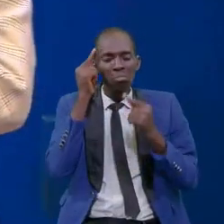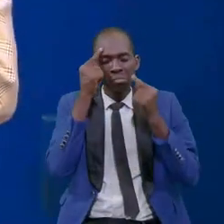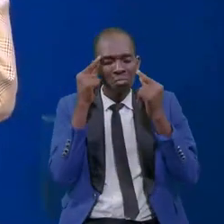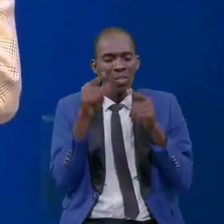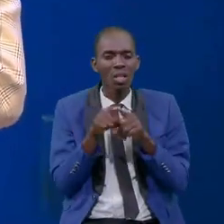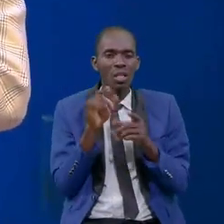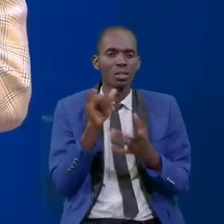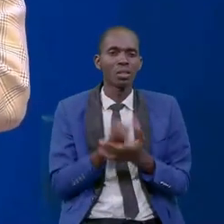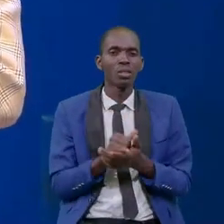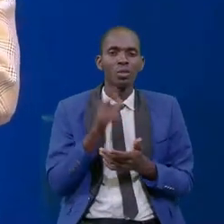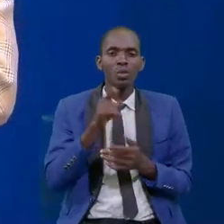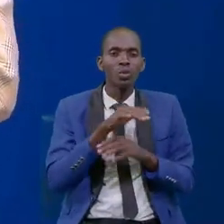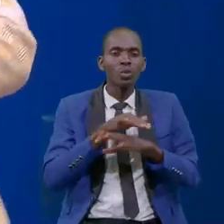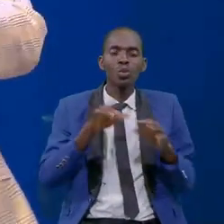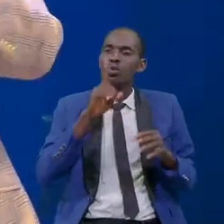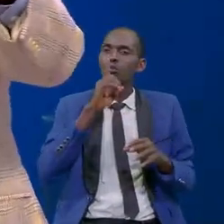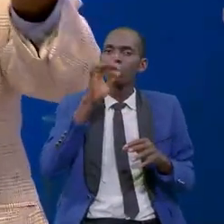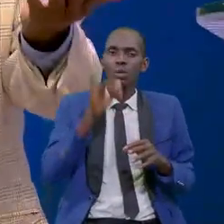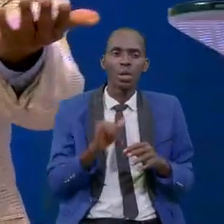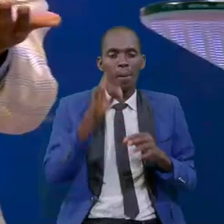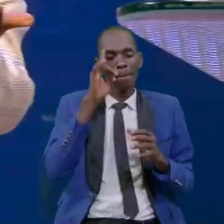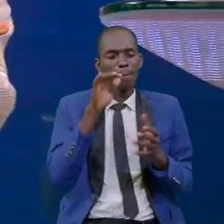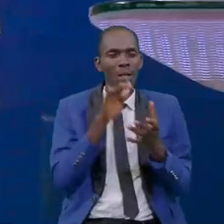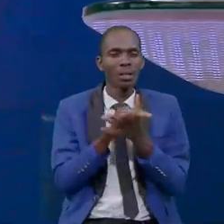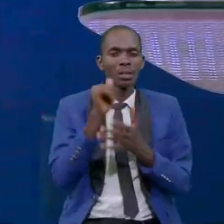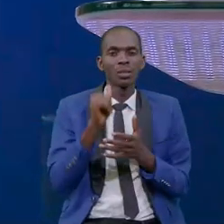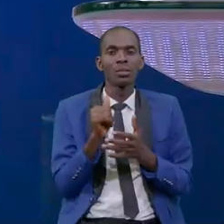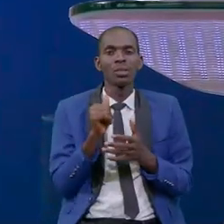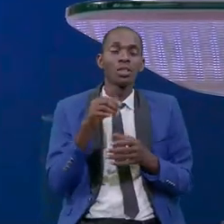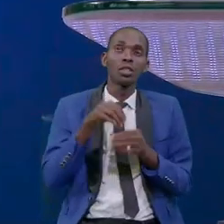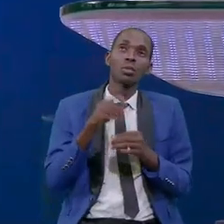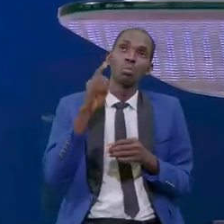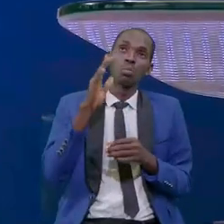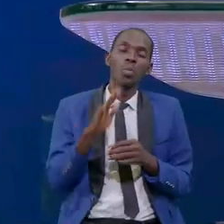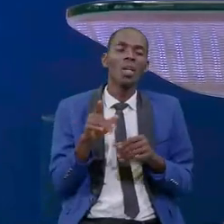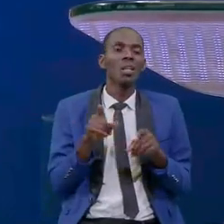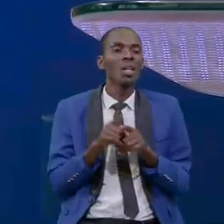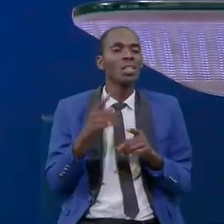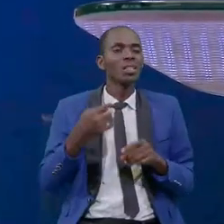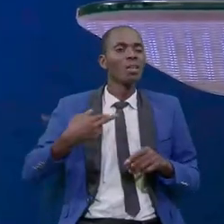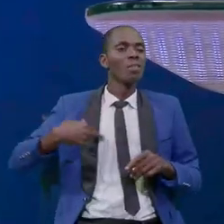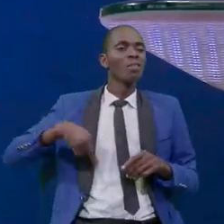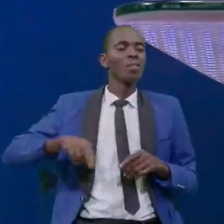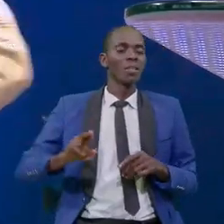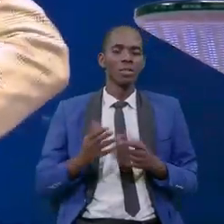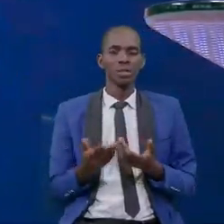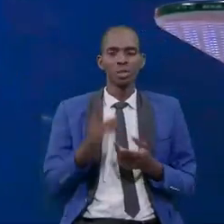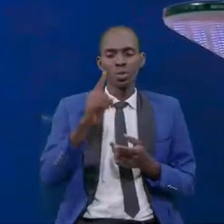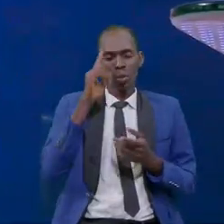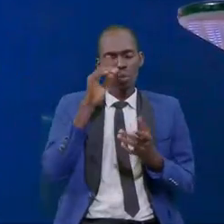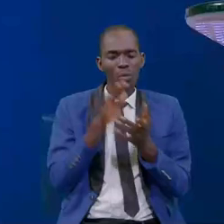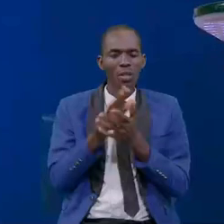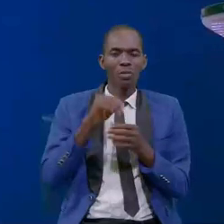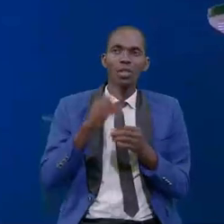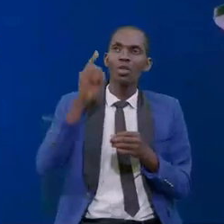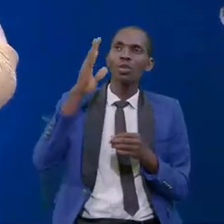ça. Vous ne croyez pas réellement en Dieu. Vous croyez en Dieu comme les pharisiens. Vous croyez en Dieu